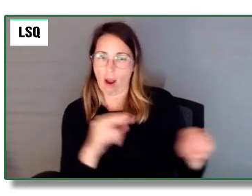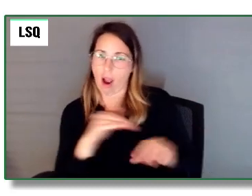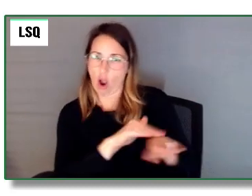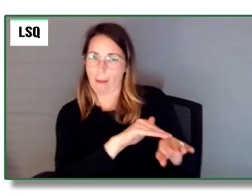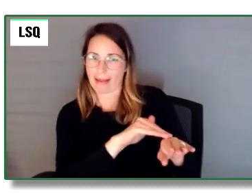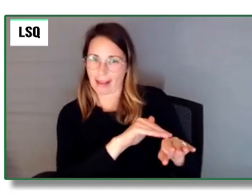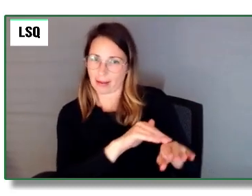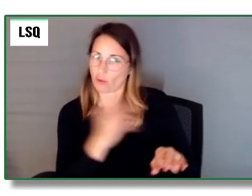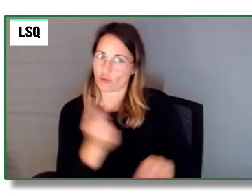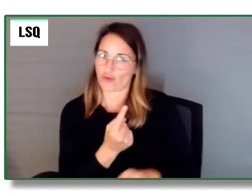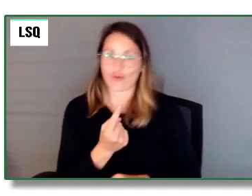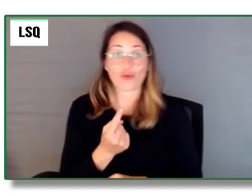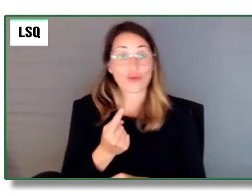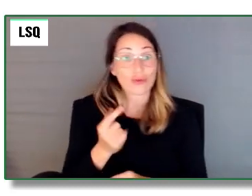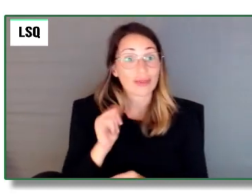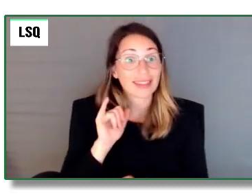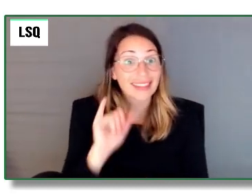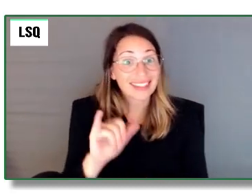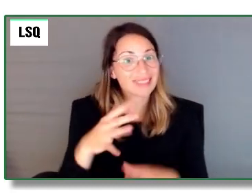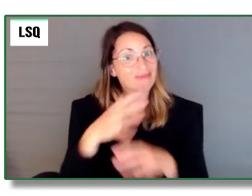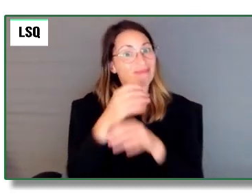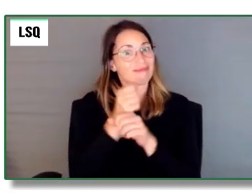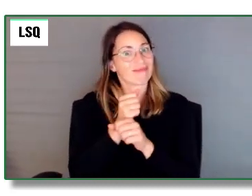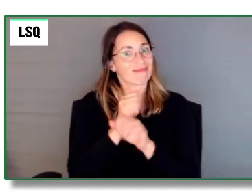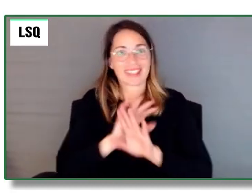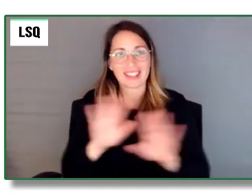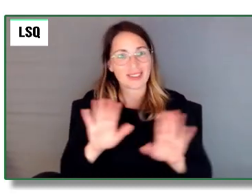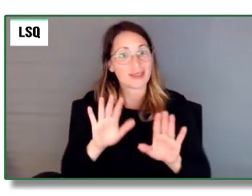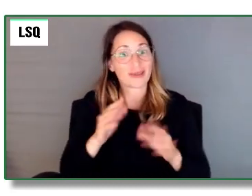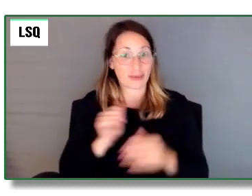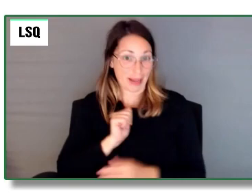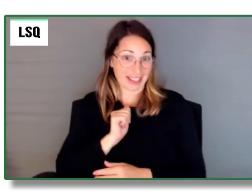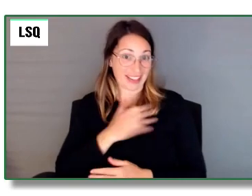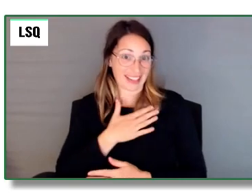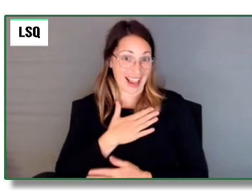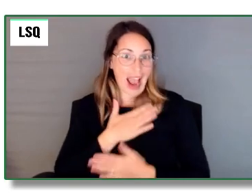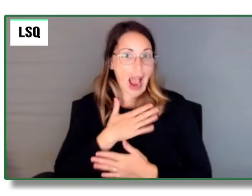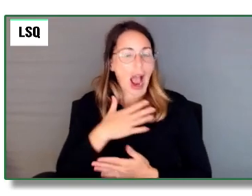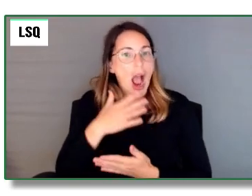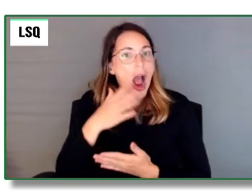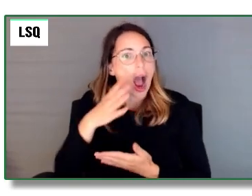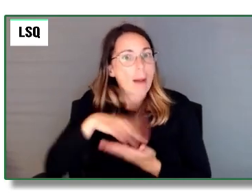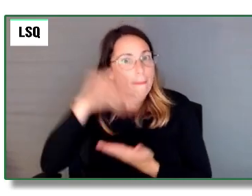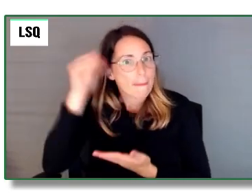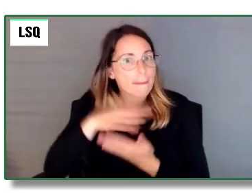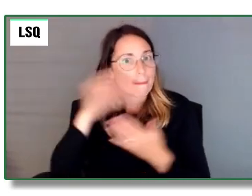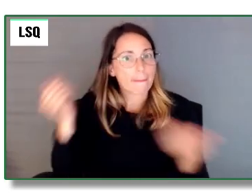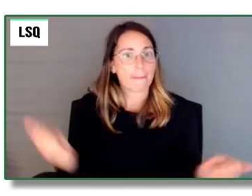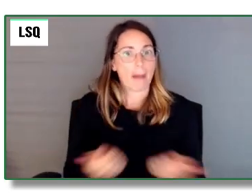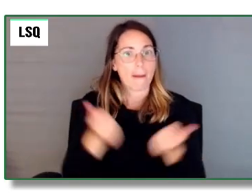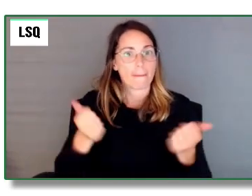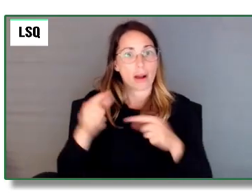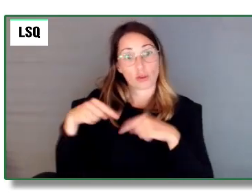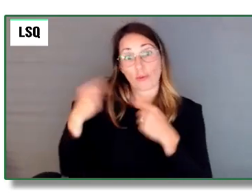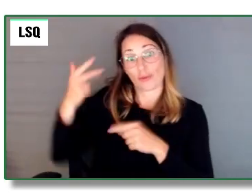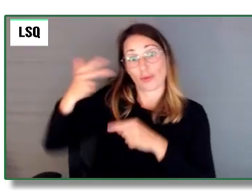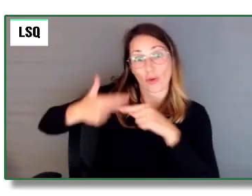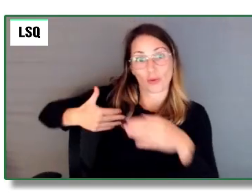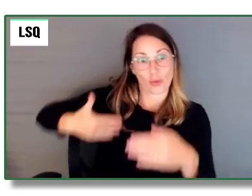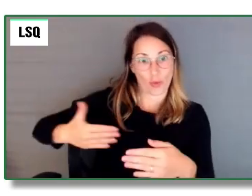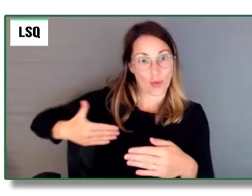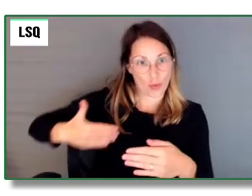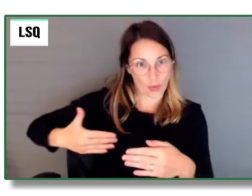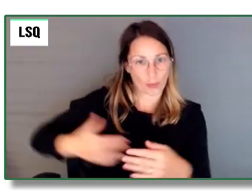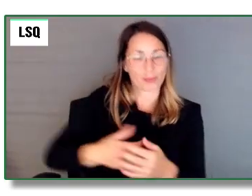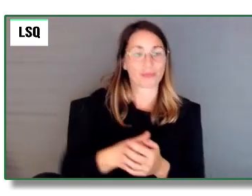je crois que c'est tout ce que je tenais à dire. Personnellement, j'ai appris énormément depuis ces derniers jours et